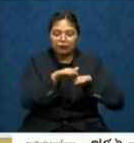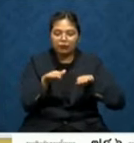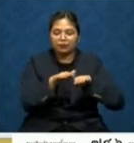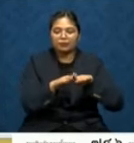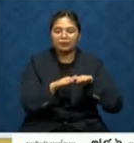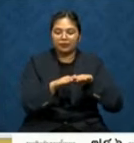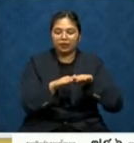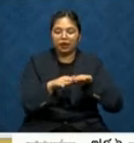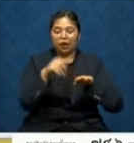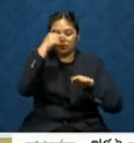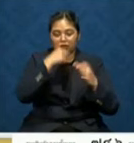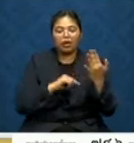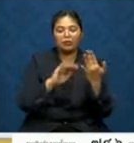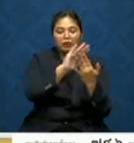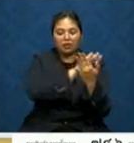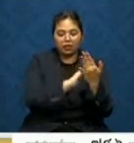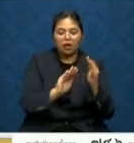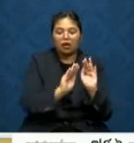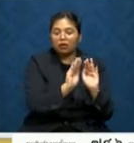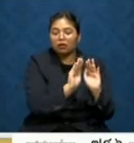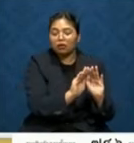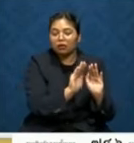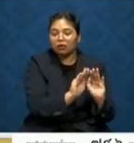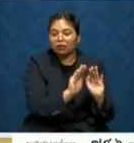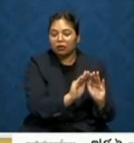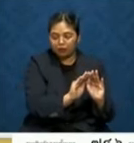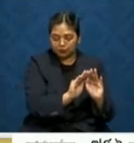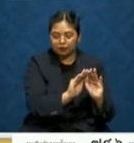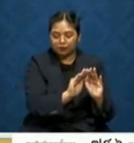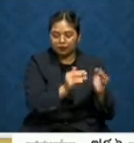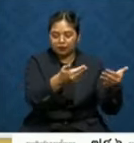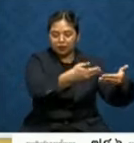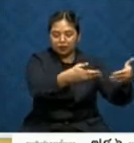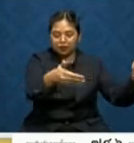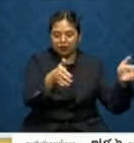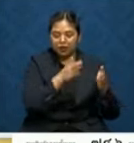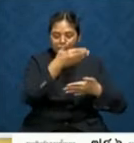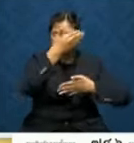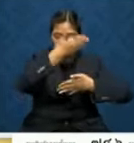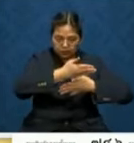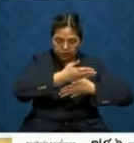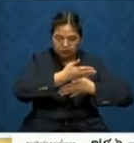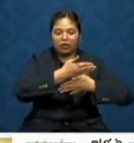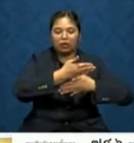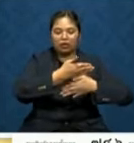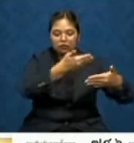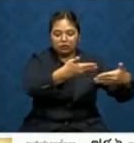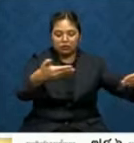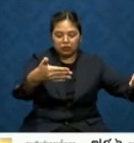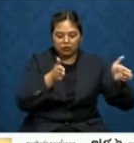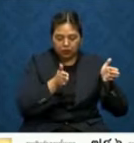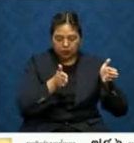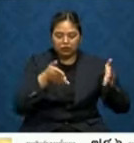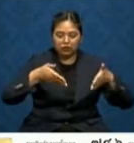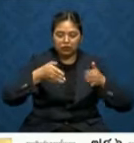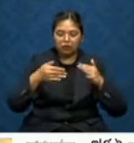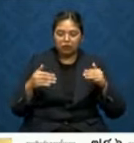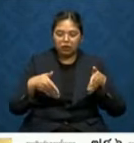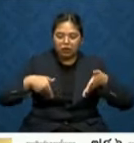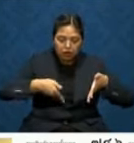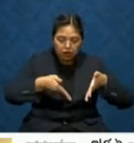สามารถที่จะกักเก็บน้ำได้ในอ่างในเขื่อนในฝายหรือในแม่น้ำลำคลองในห้วยเนี่ย